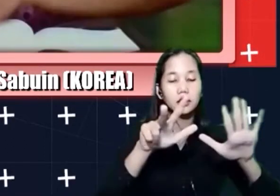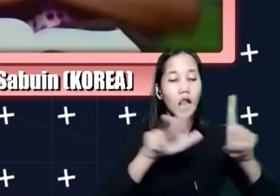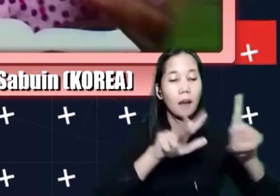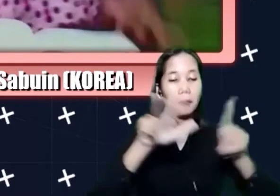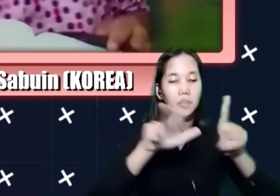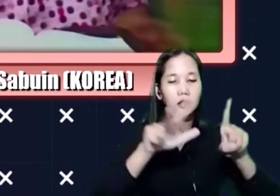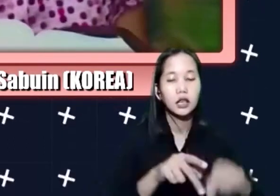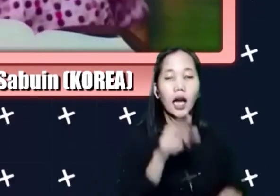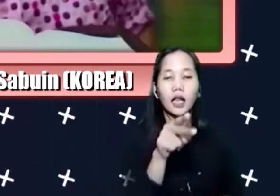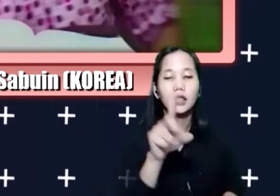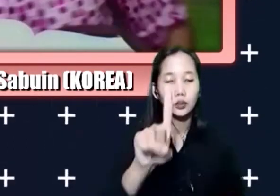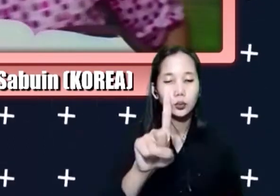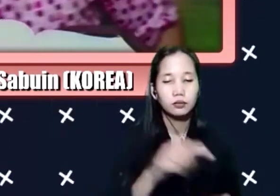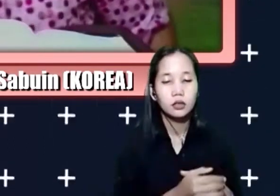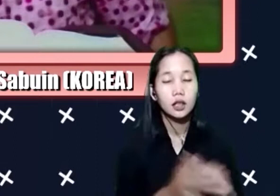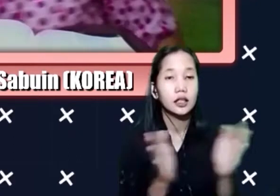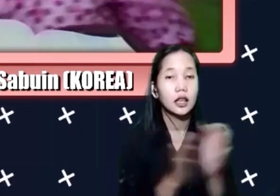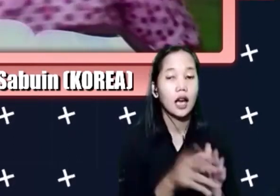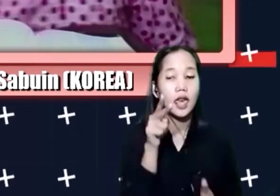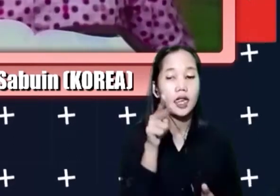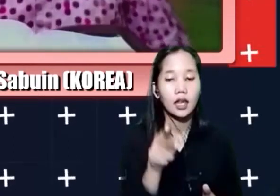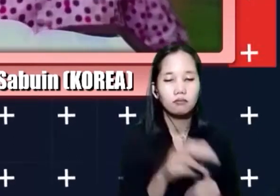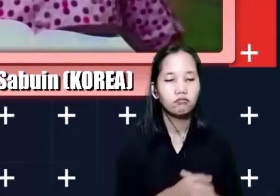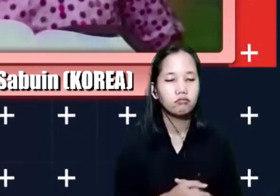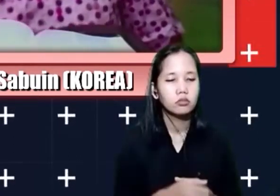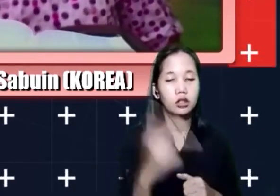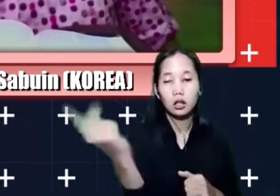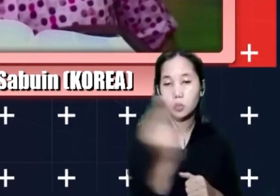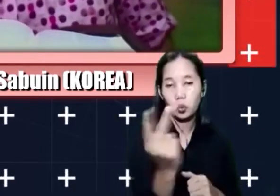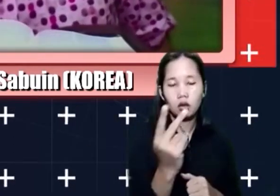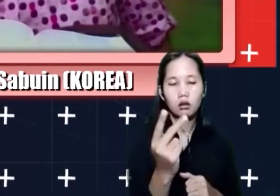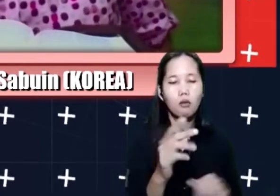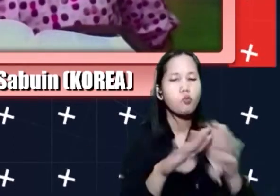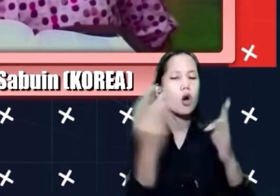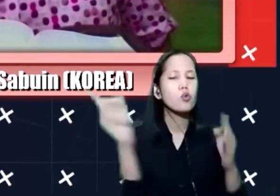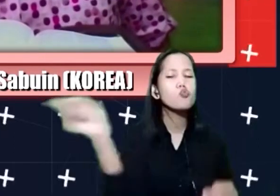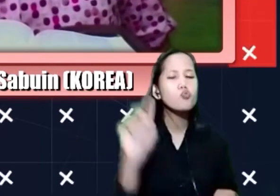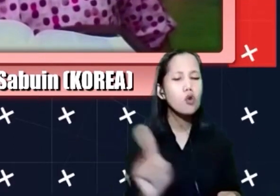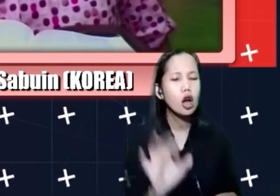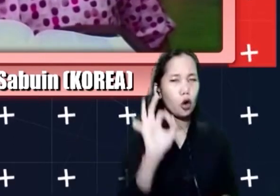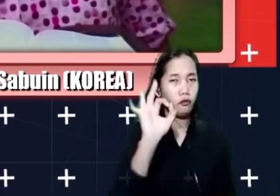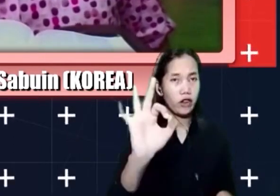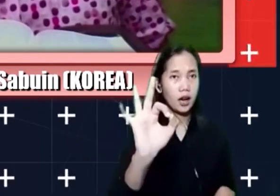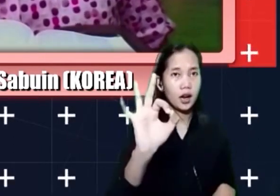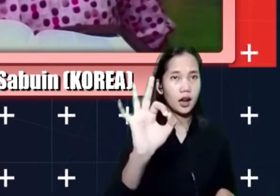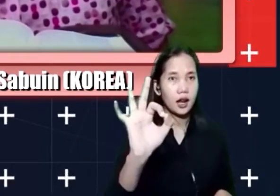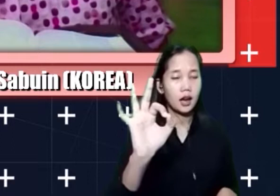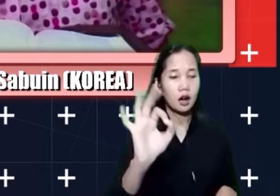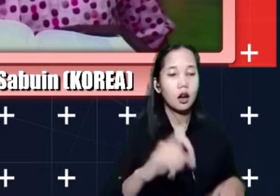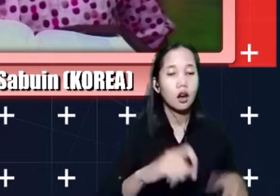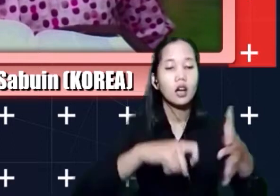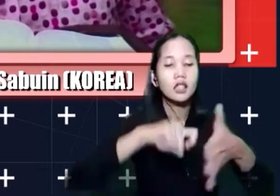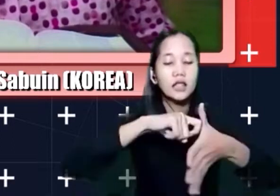Oke, Kejadian 18 ayat 1 dan ayat yang kedua. Kemudian Tuhan menampakkan